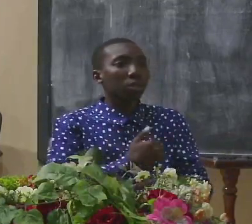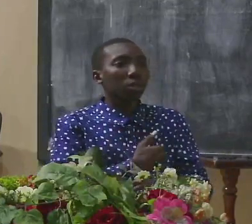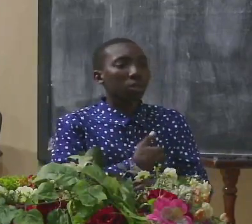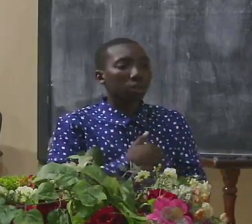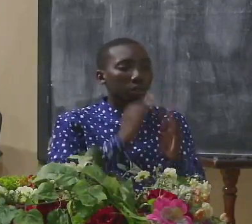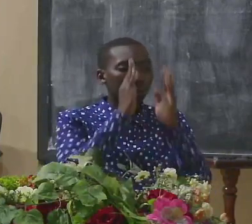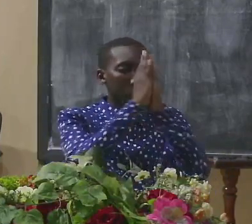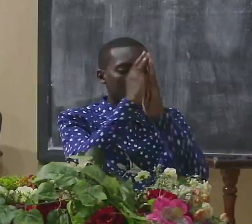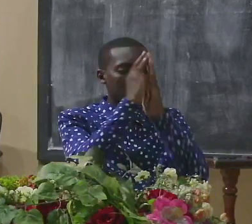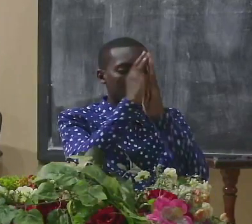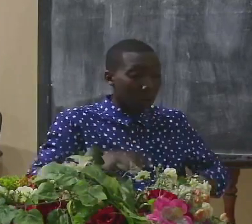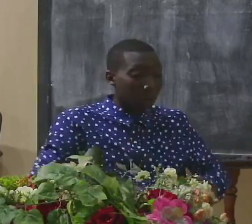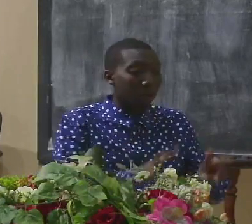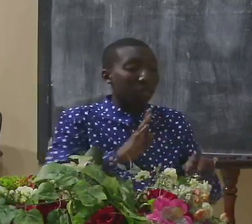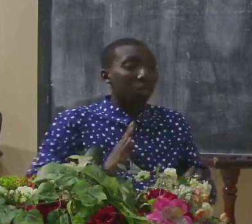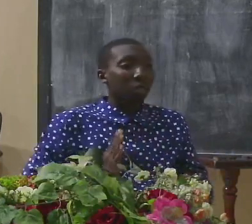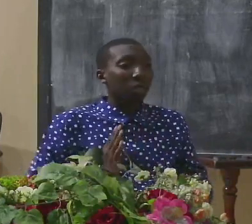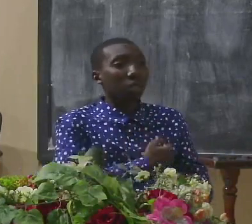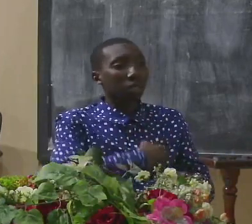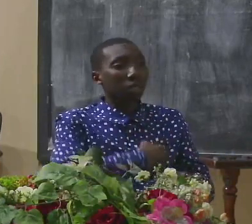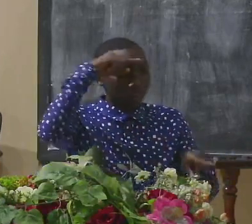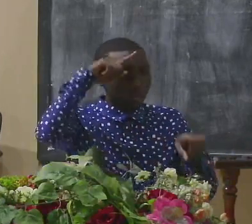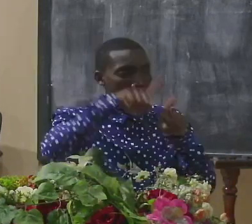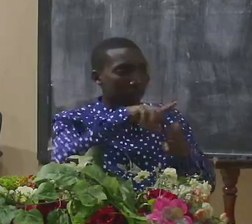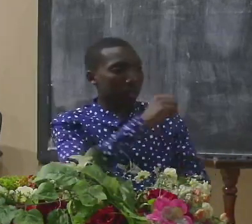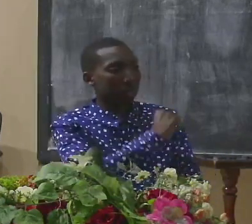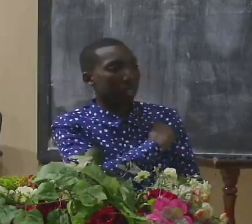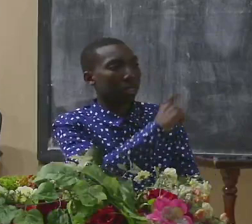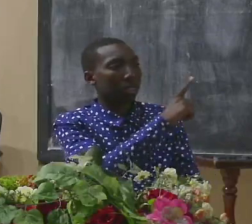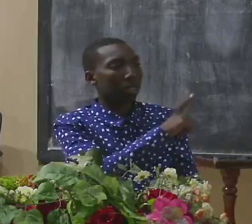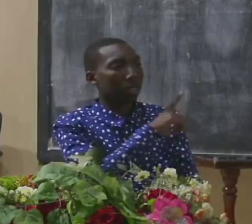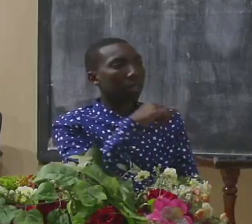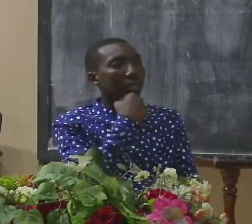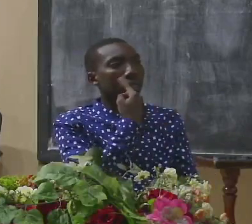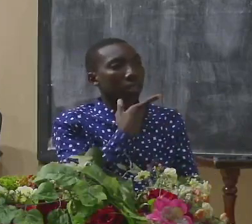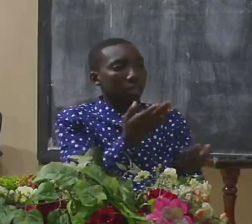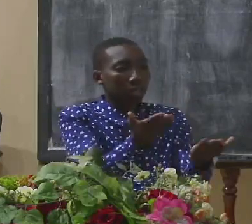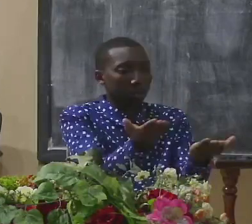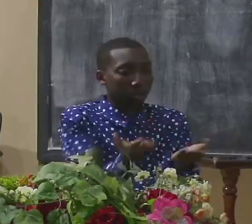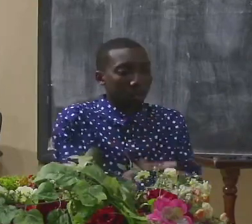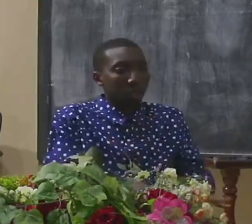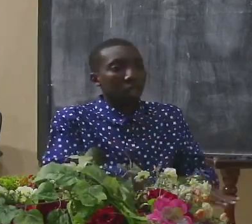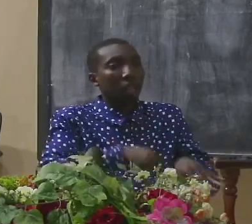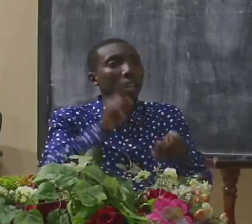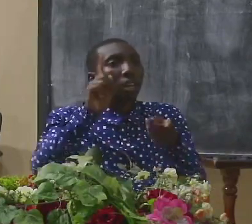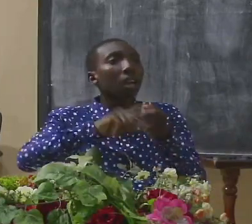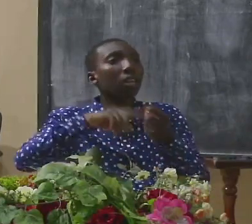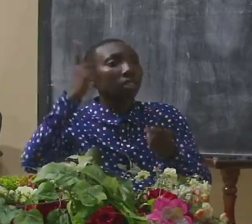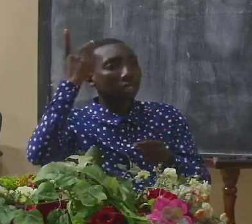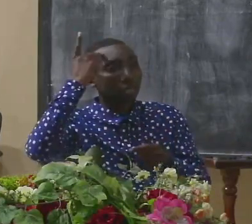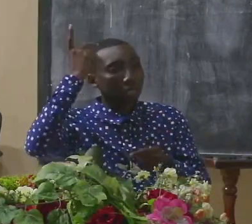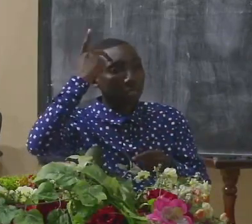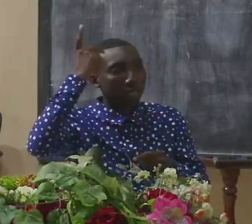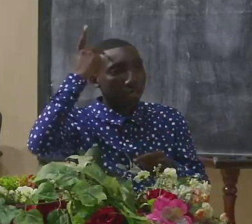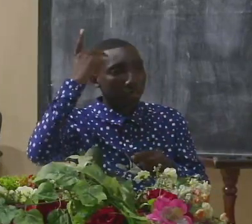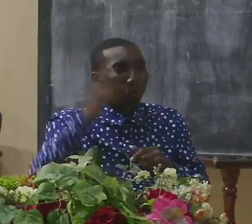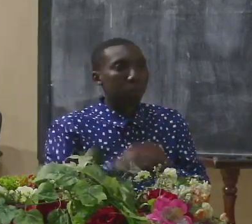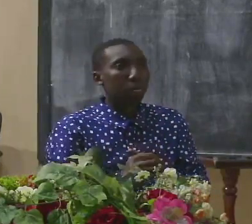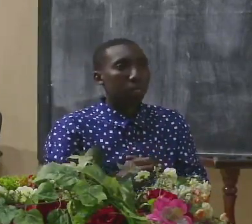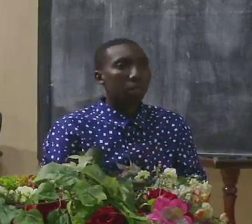Yandu Samuel Major. De notre frère Samuel Major. Atenda huko ngambo ya Kinshasa. Il va aller à Kinshasa.